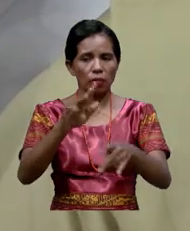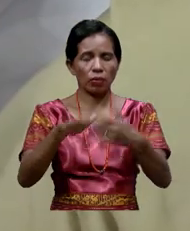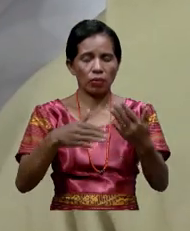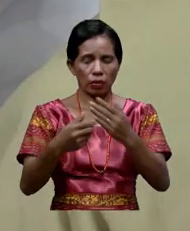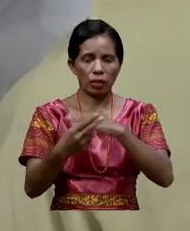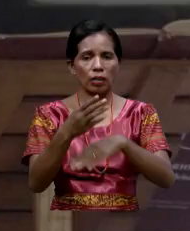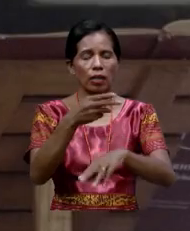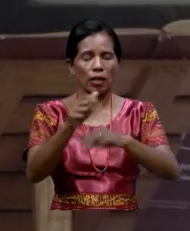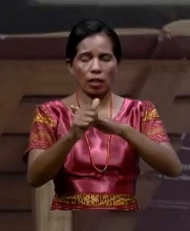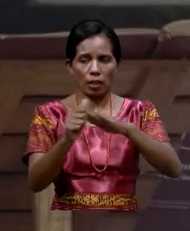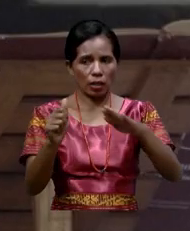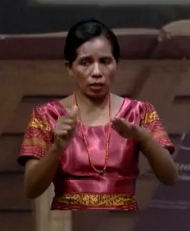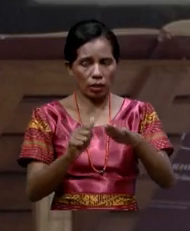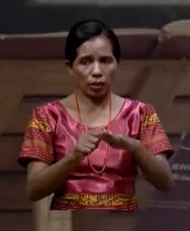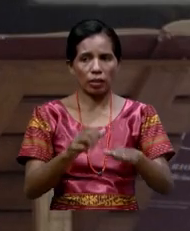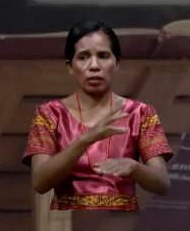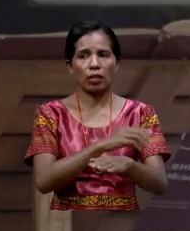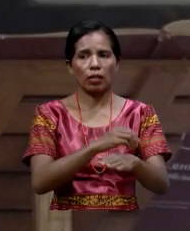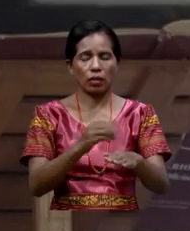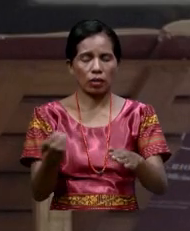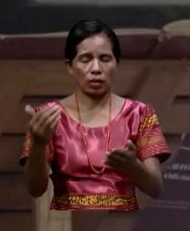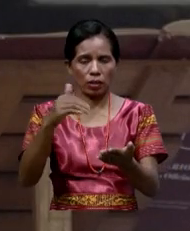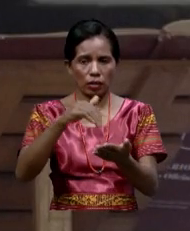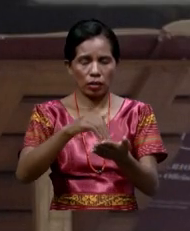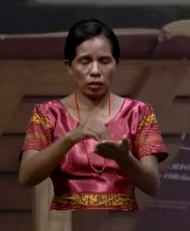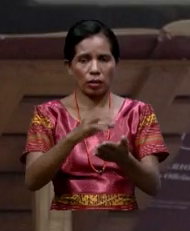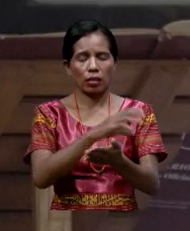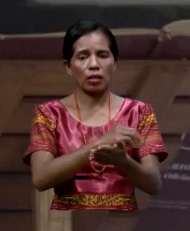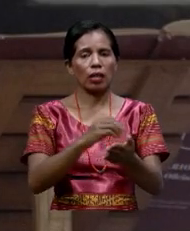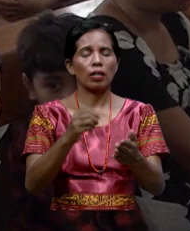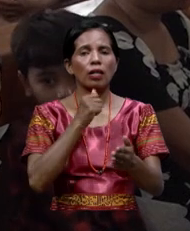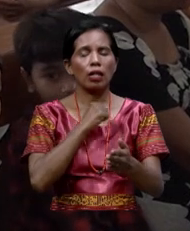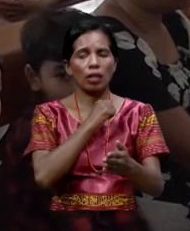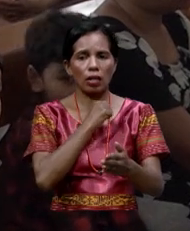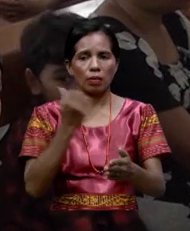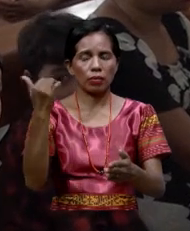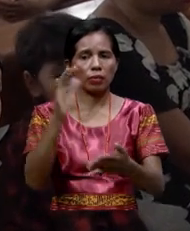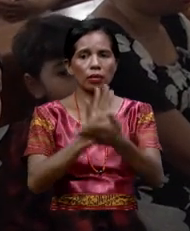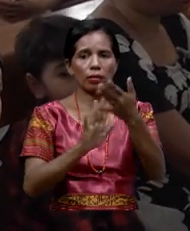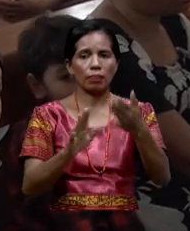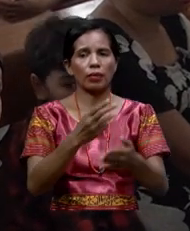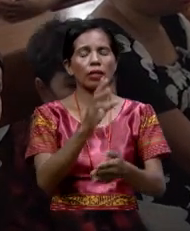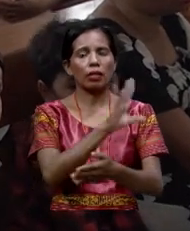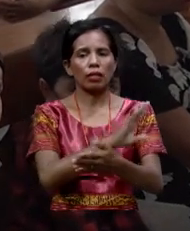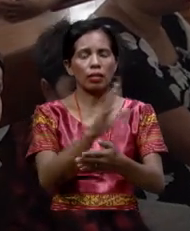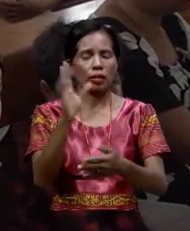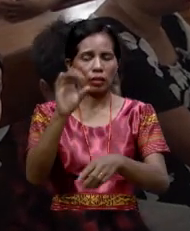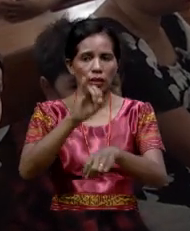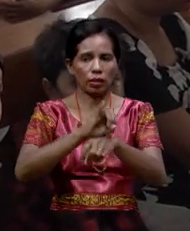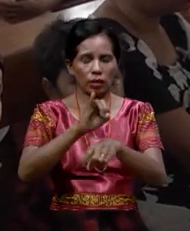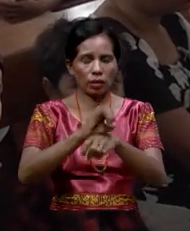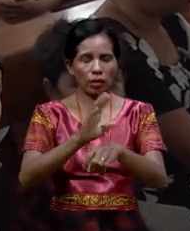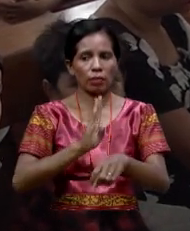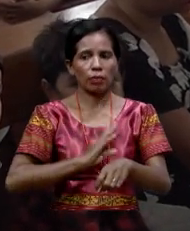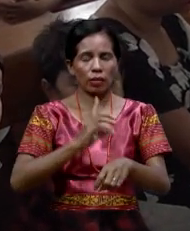hari Eucaristia nomos renova kenar nai lulik sernian. Celebração de Eucaristia Quinta-feira Santa e a Capela Bidau